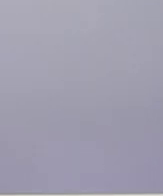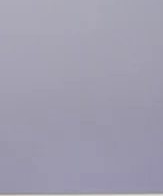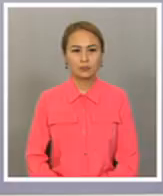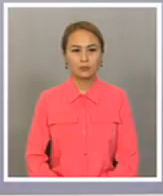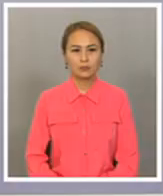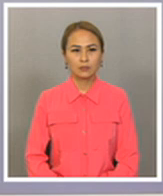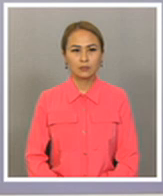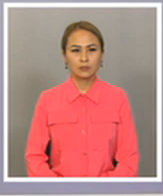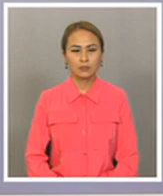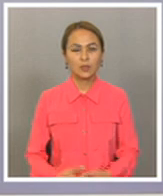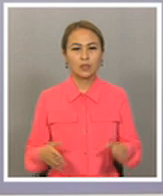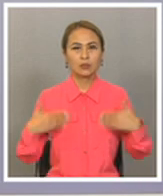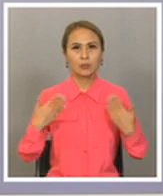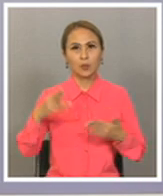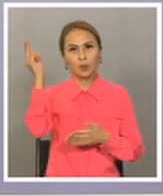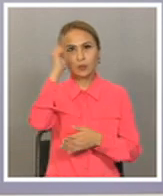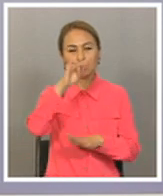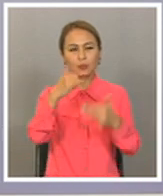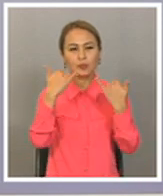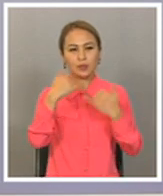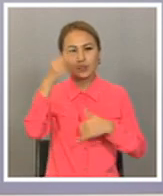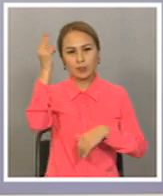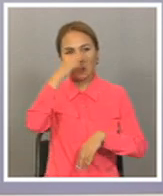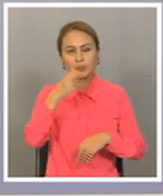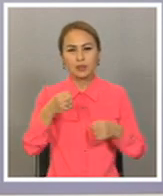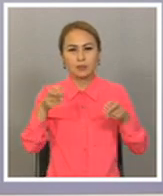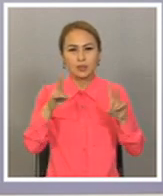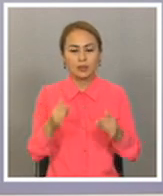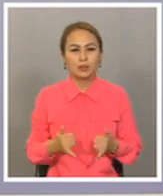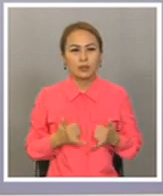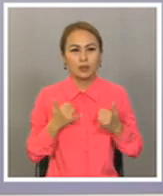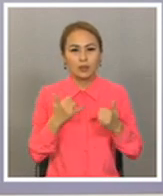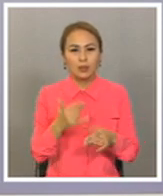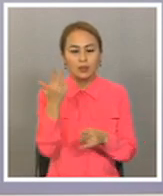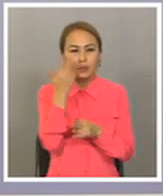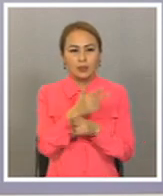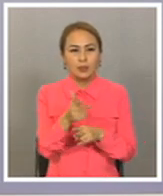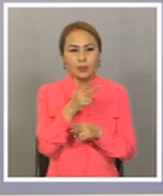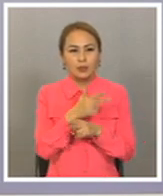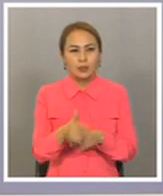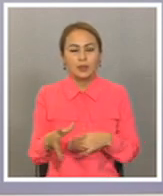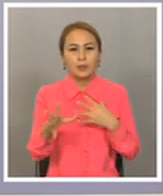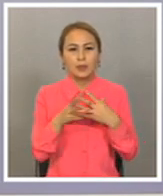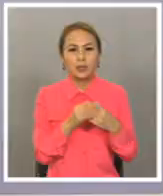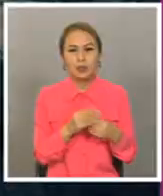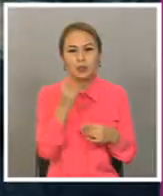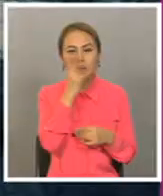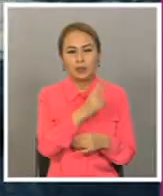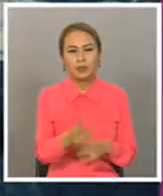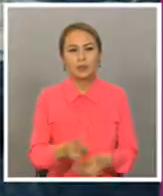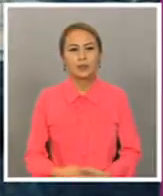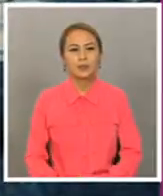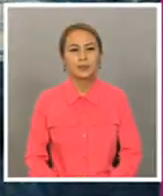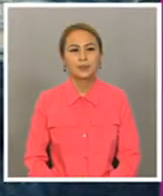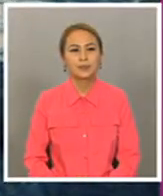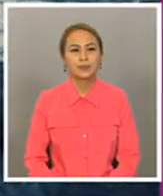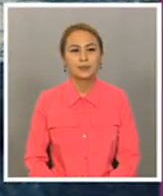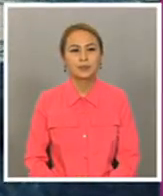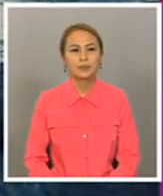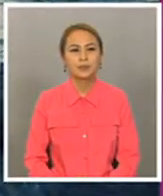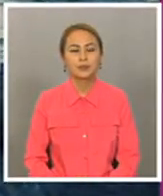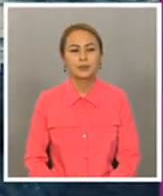Сәлеметсіздер ме, оқушылар? Бүгінгі сабағымызға арқау болатын бейне материалды бірге тамашалайық.